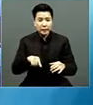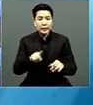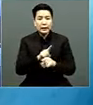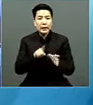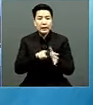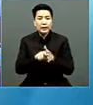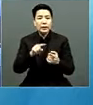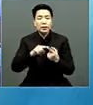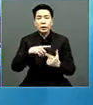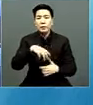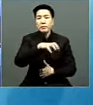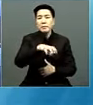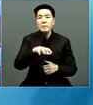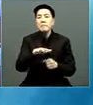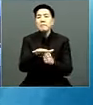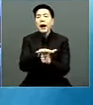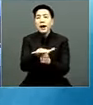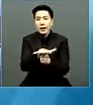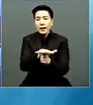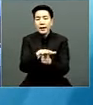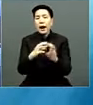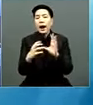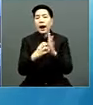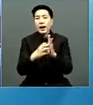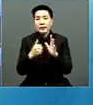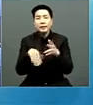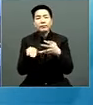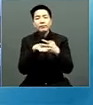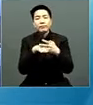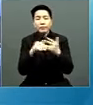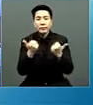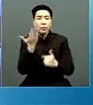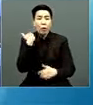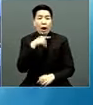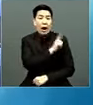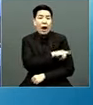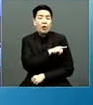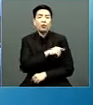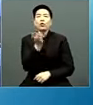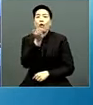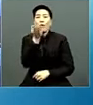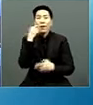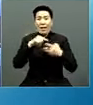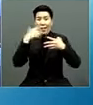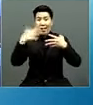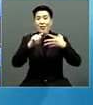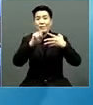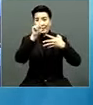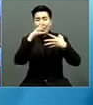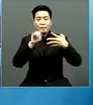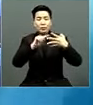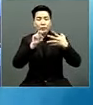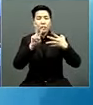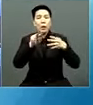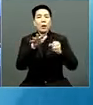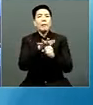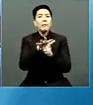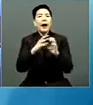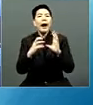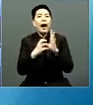เชื้อในสถานที่อยู่ในเกณฑ์ปานกลางครั้งที่แล้วสีขาวเนี่ยเกณฑ์ต่ำคราวนี้เกณฑ์ปานกลางนะ